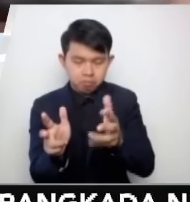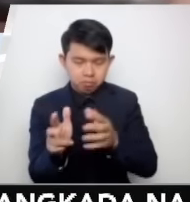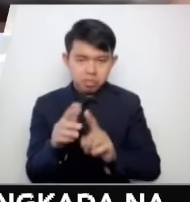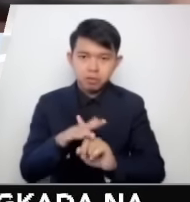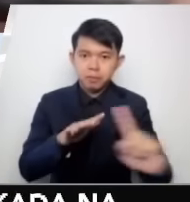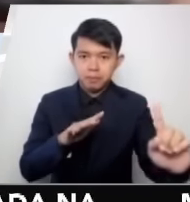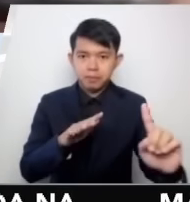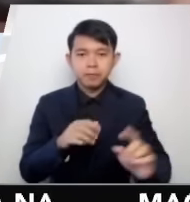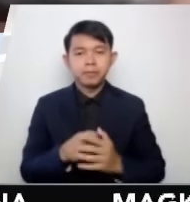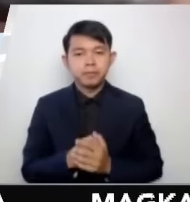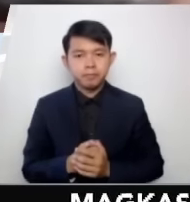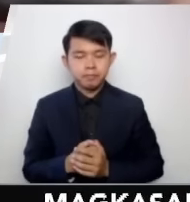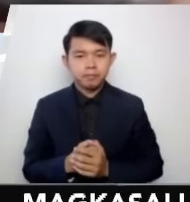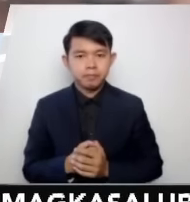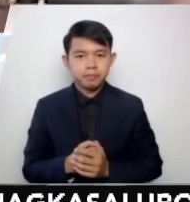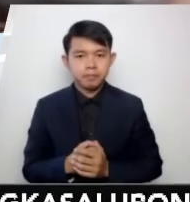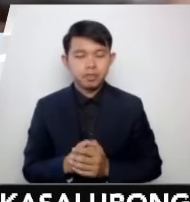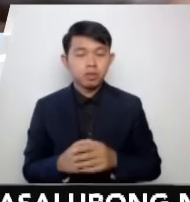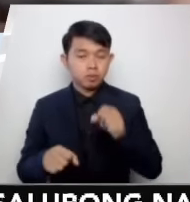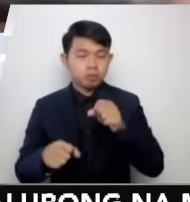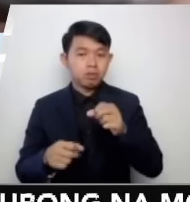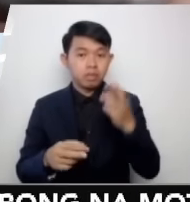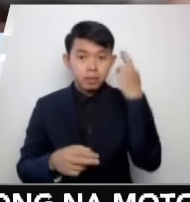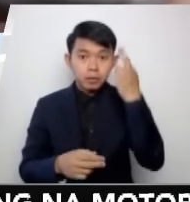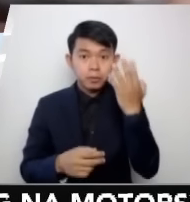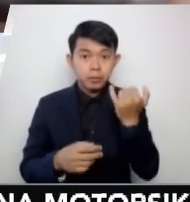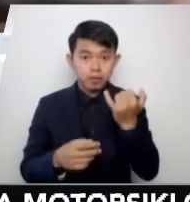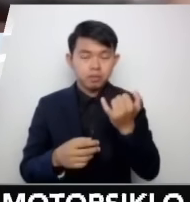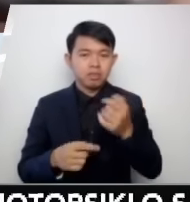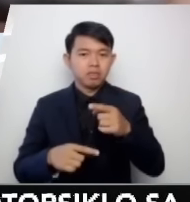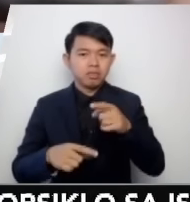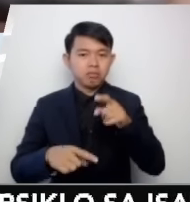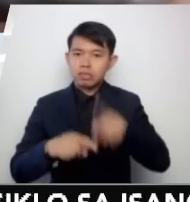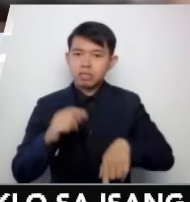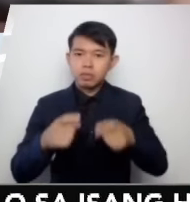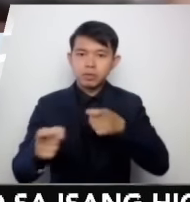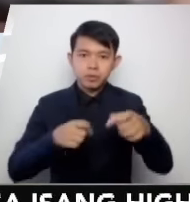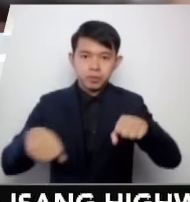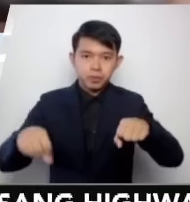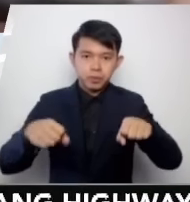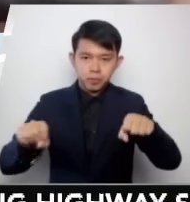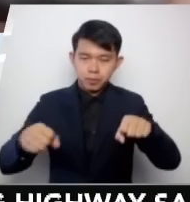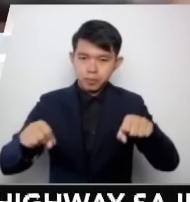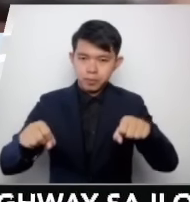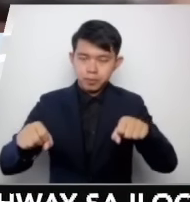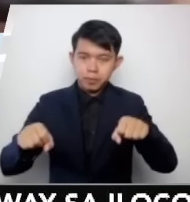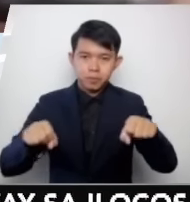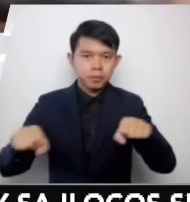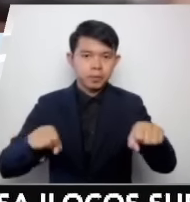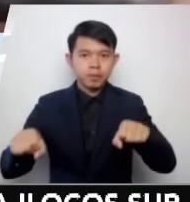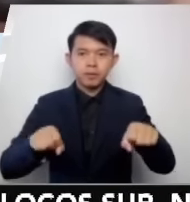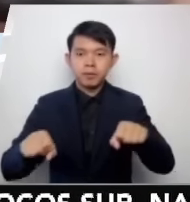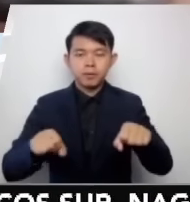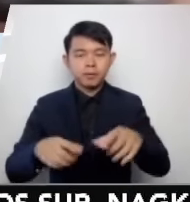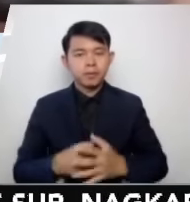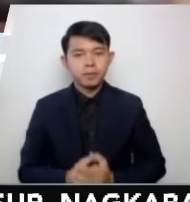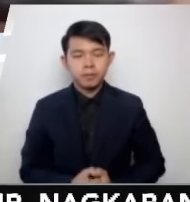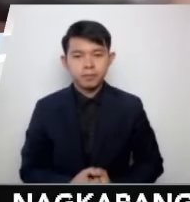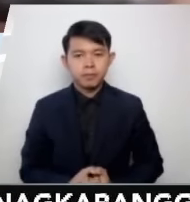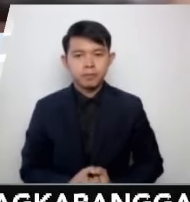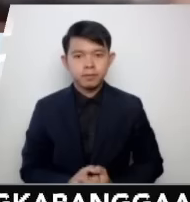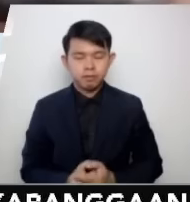sasakyan. Kaya na-out balance yung anak ko sa Munibela. Kaya sila bumangga